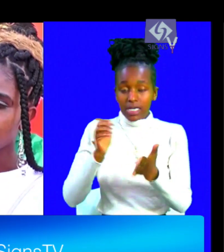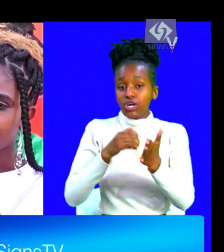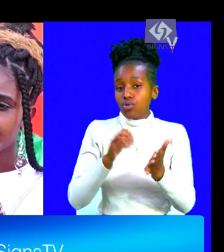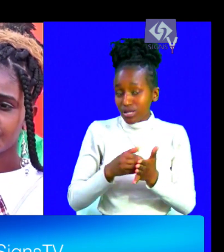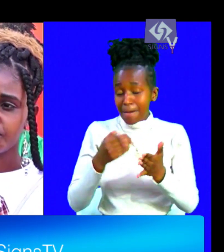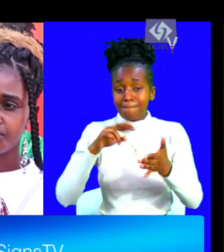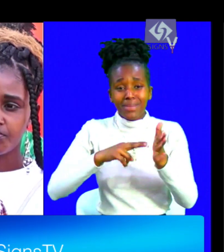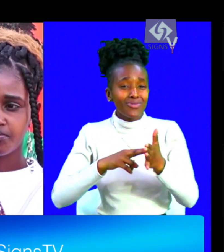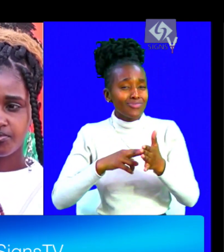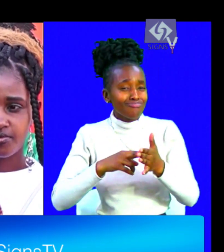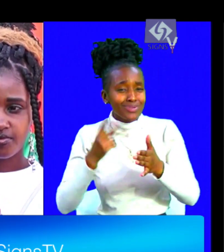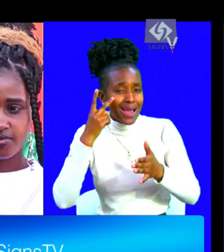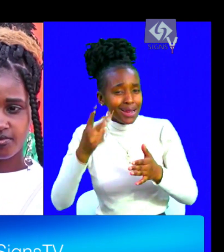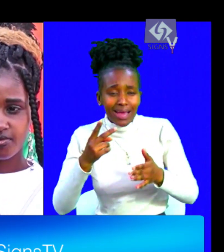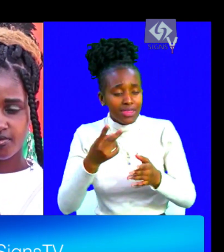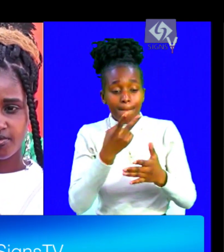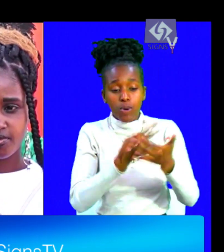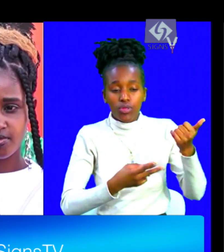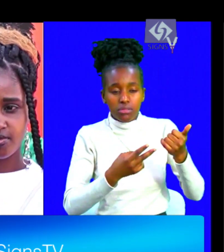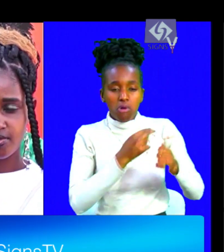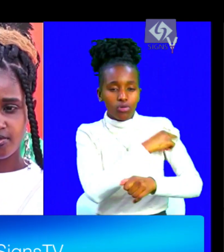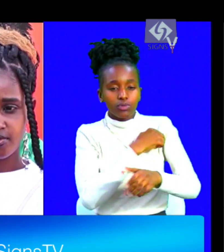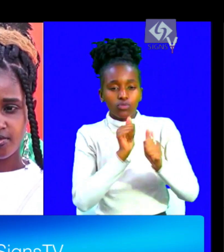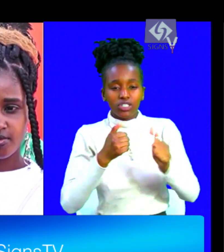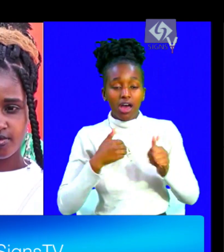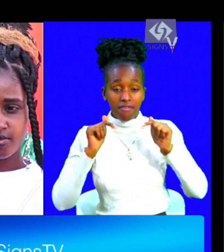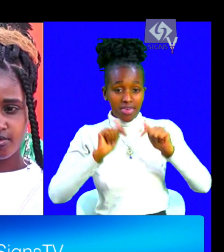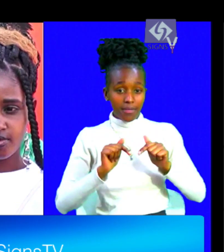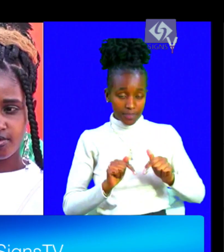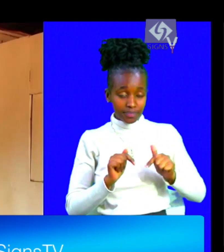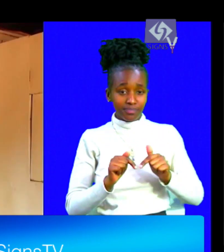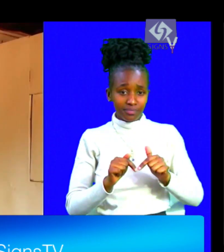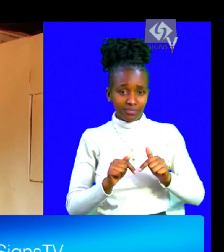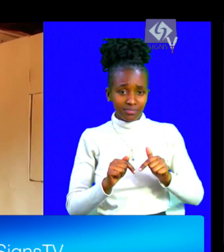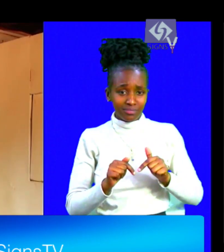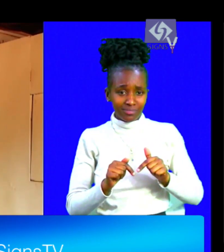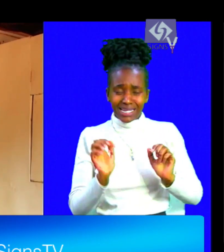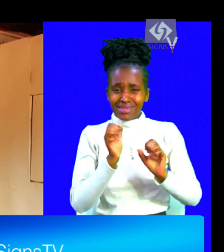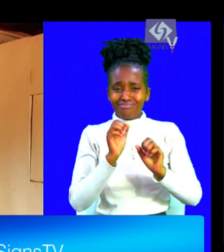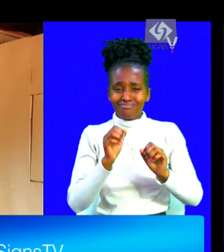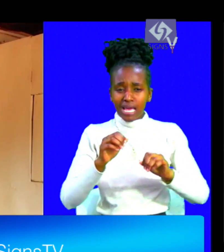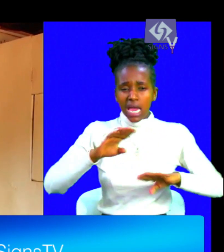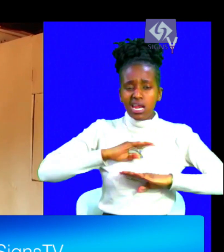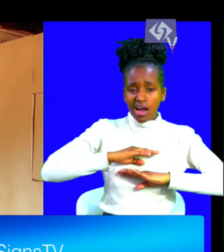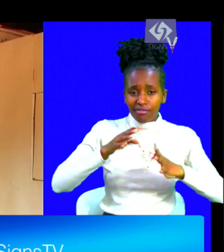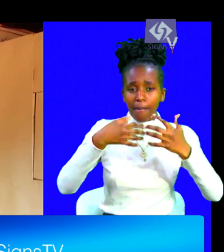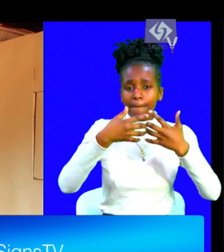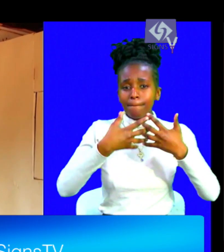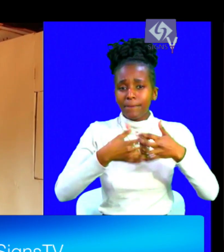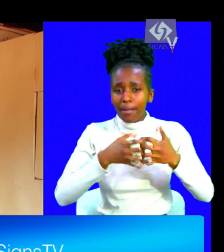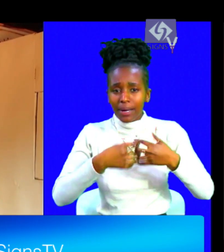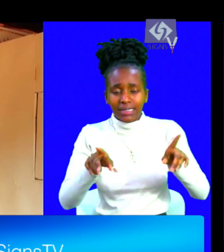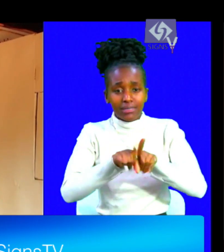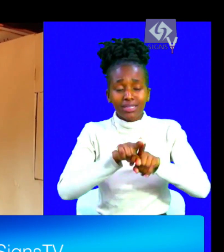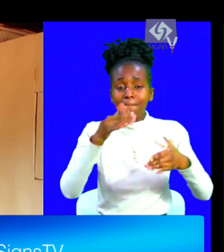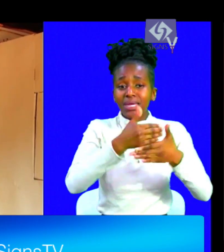Makima dispensary, Mbondoni dispensaries, kuna maternity wing and male ward zenye ziko hapo na bado hazijai maliziwa, na